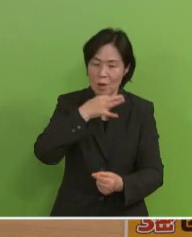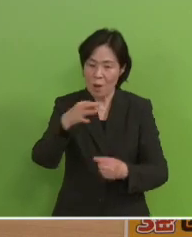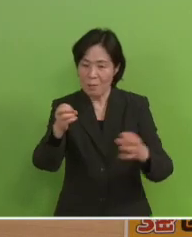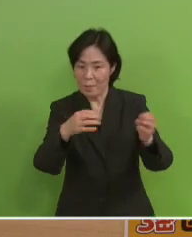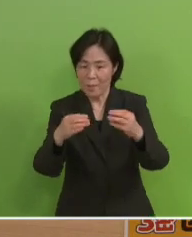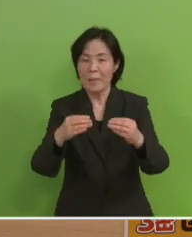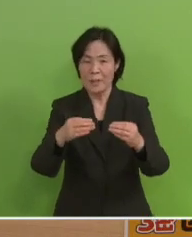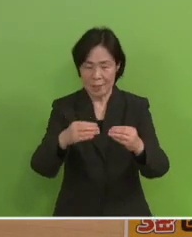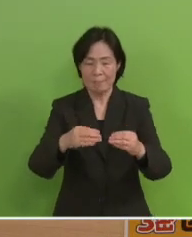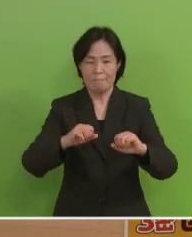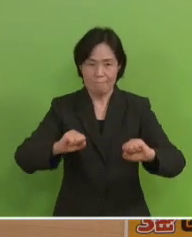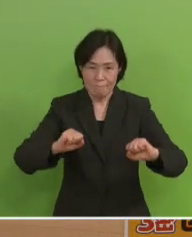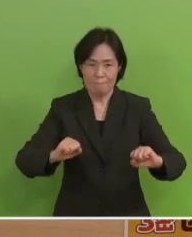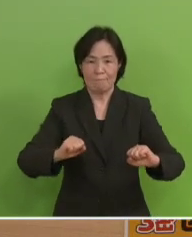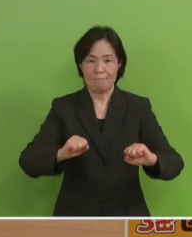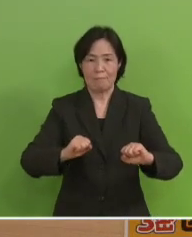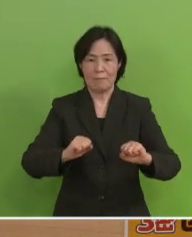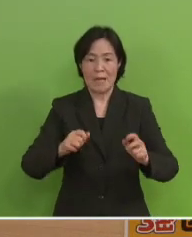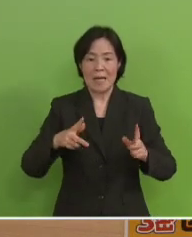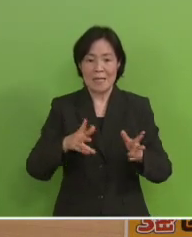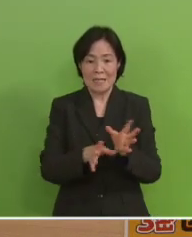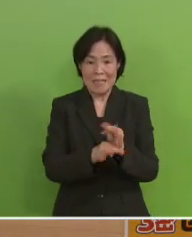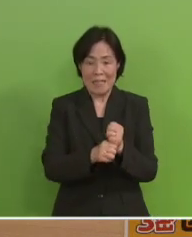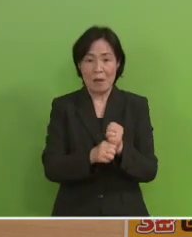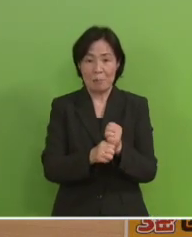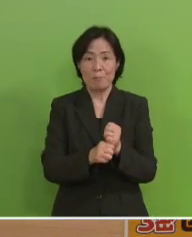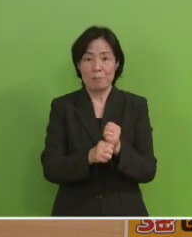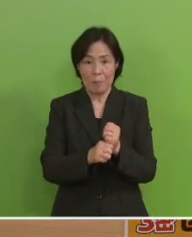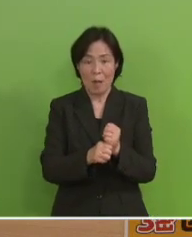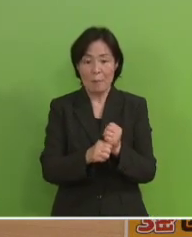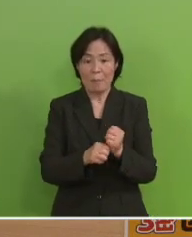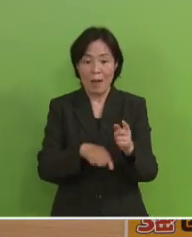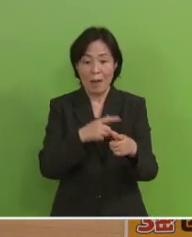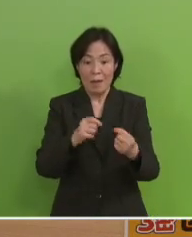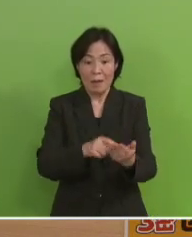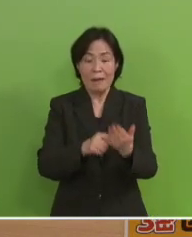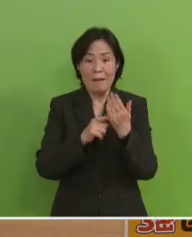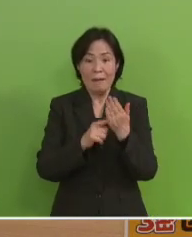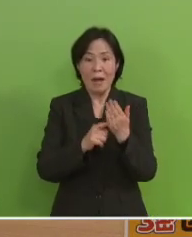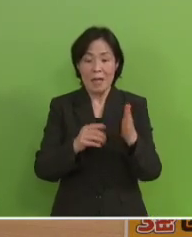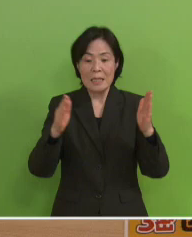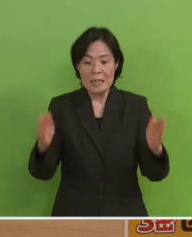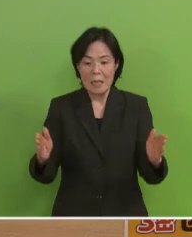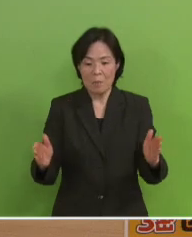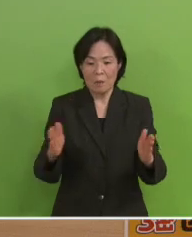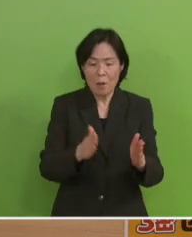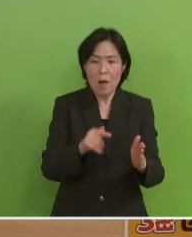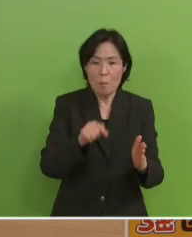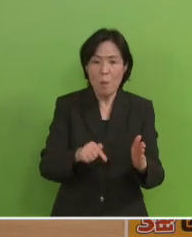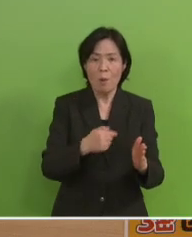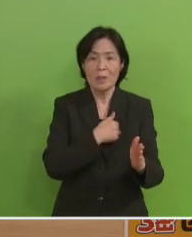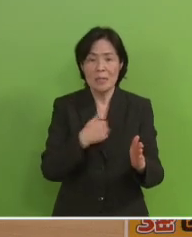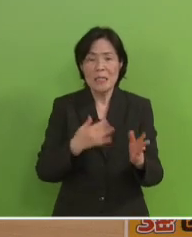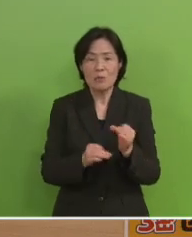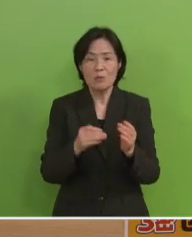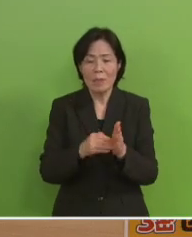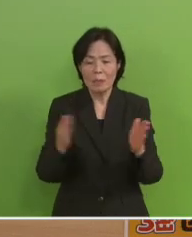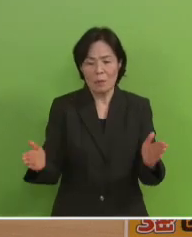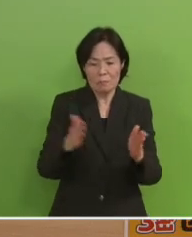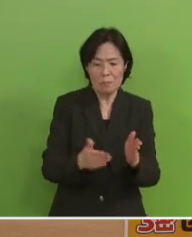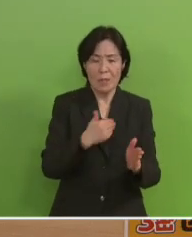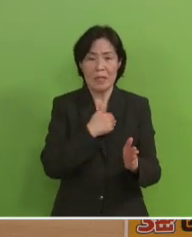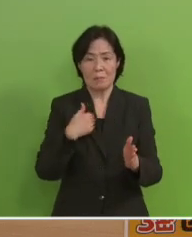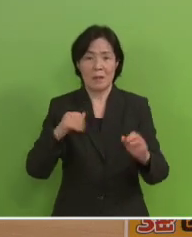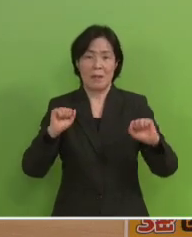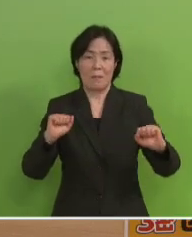時短要請で消えも結果が出ればですね短くできるということもありますんで頑張って